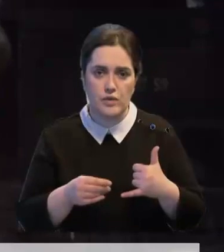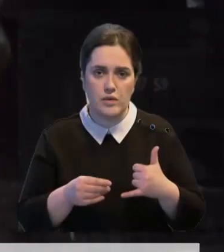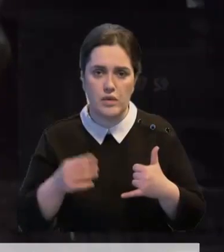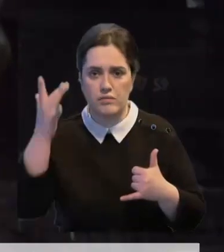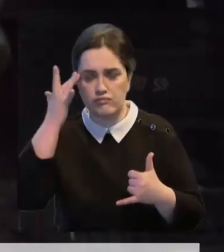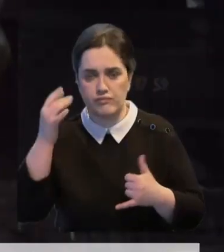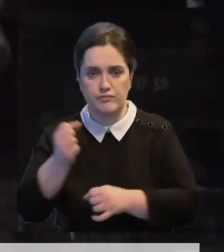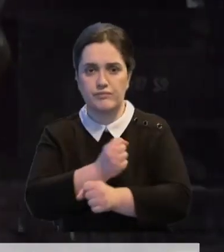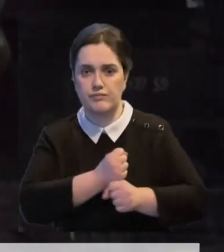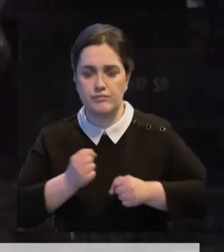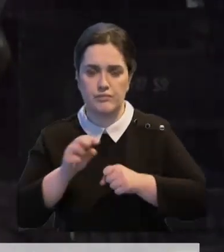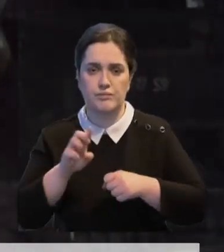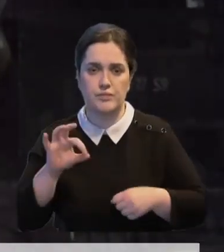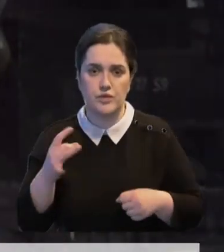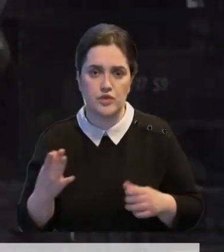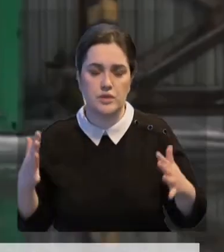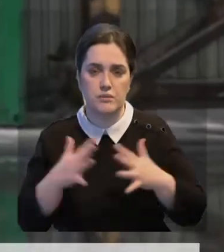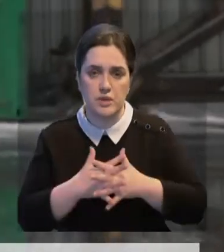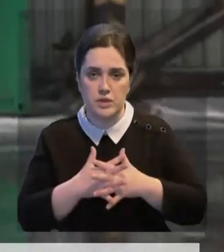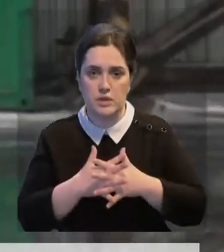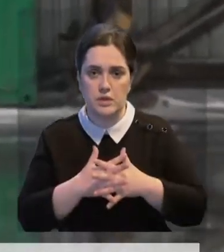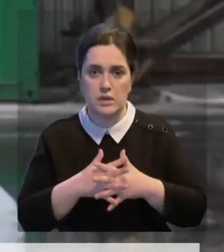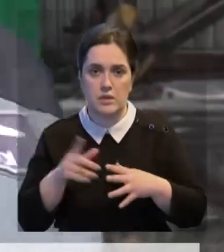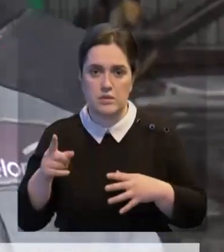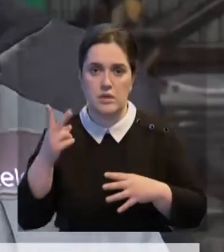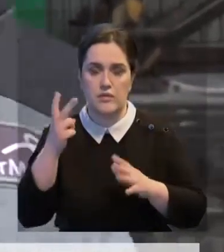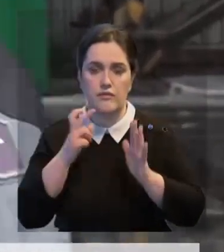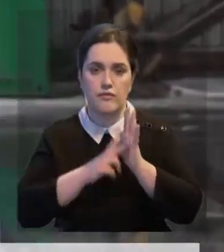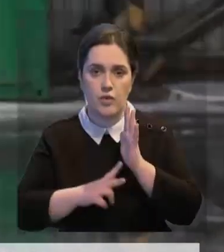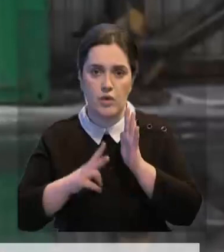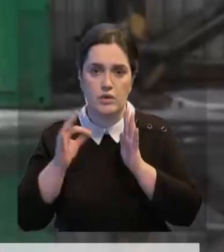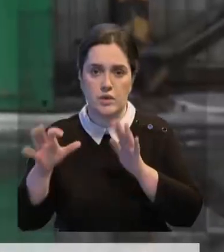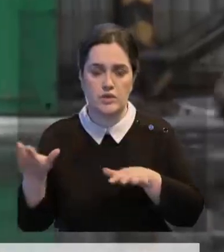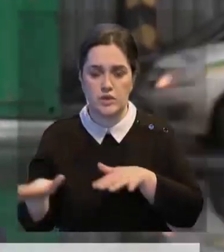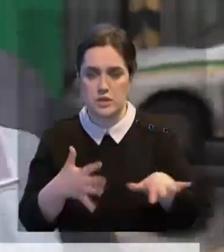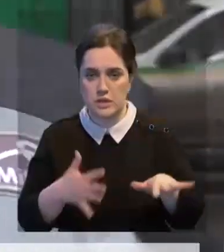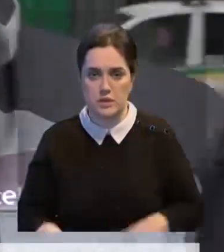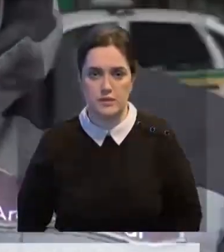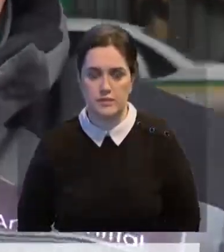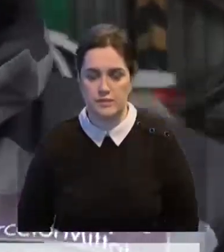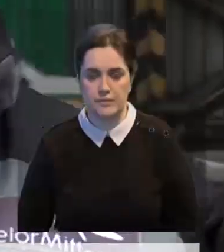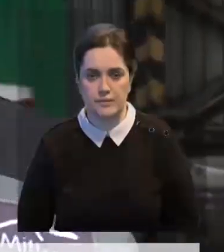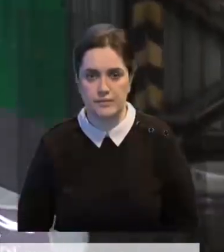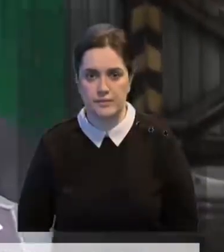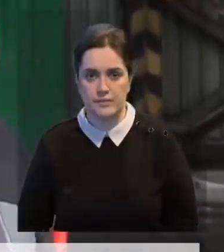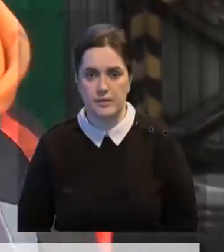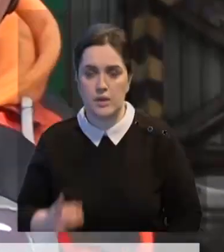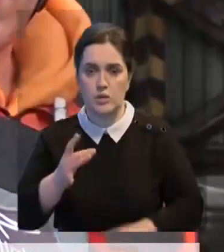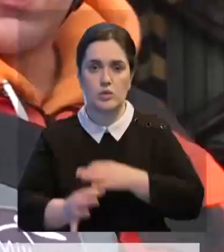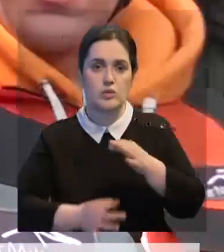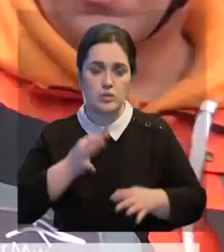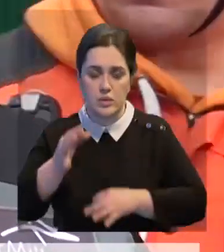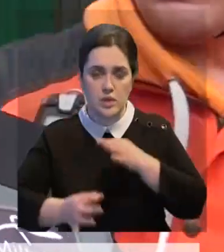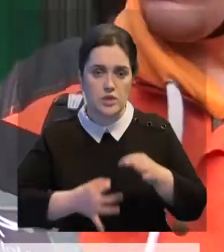нас, как говорится, все смешивается. Одна плавка – это 280 тонн жидкой стали. Вот. Суточное